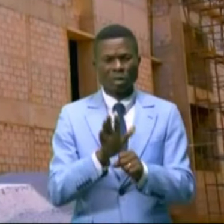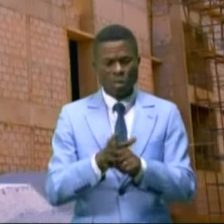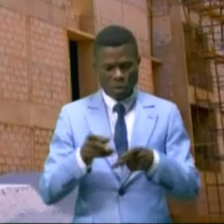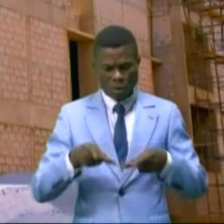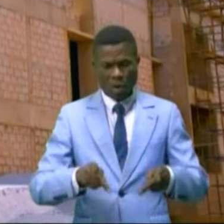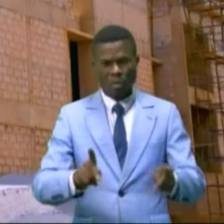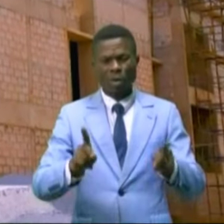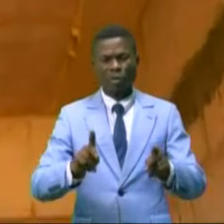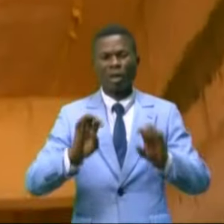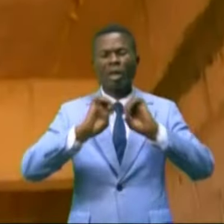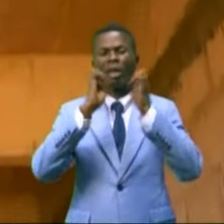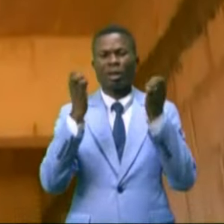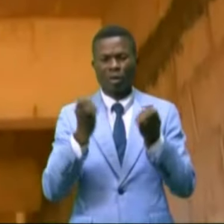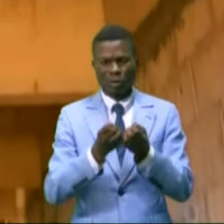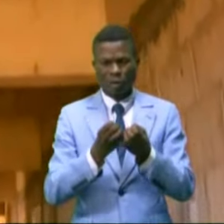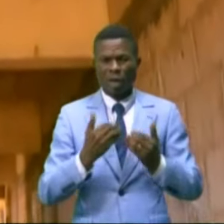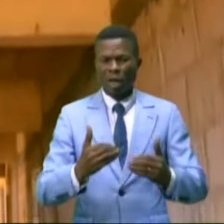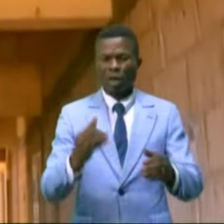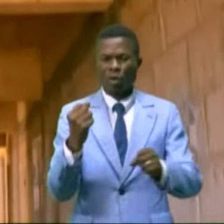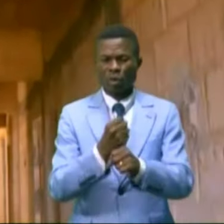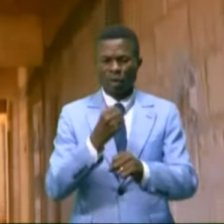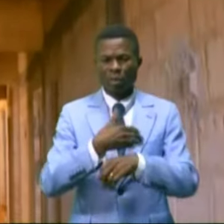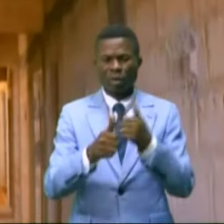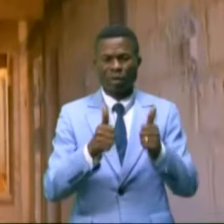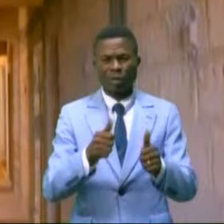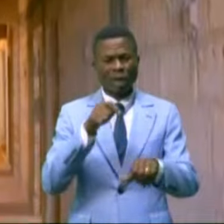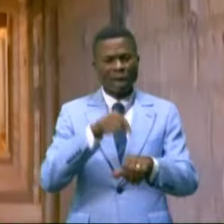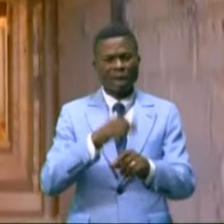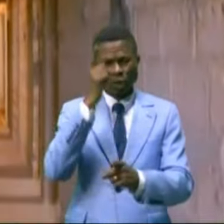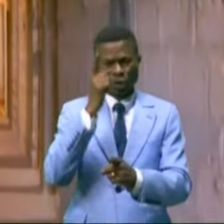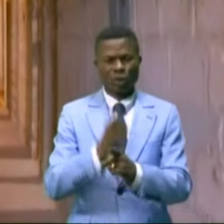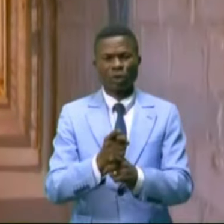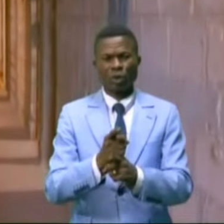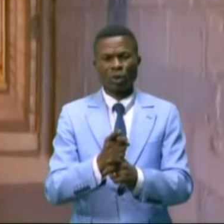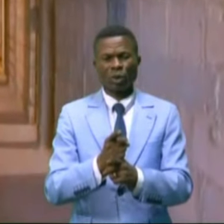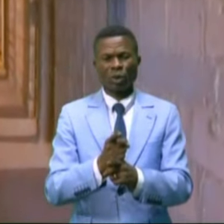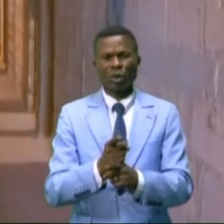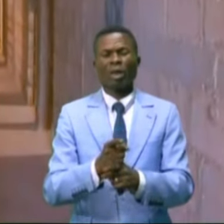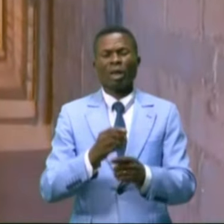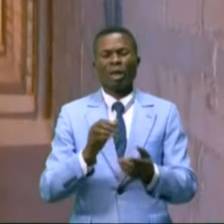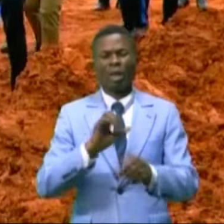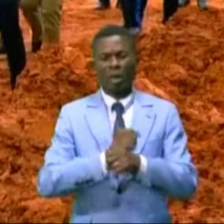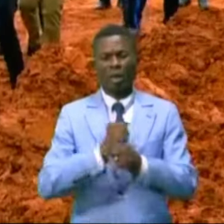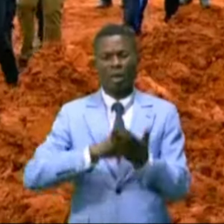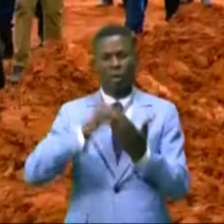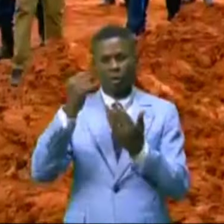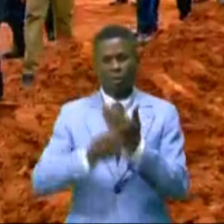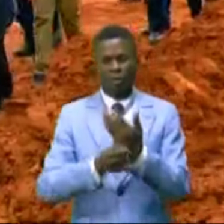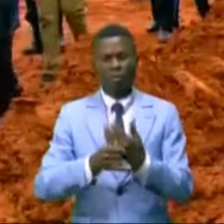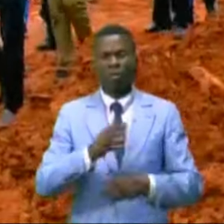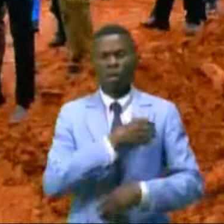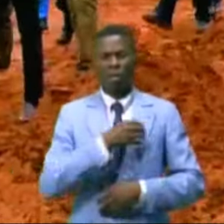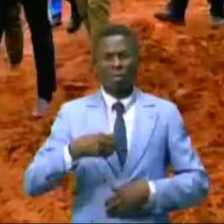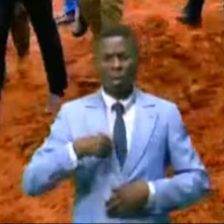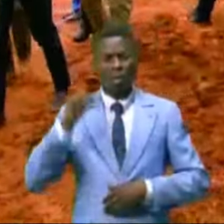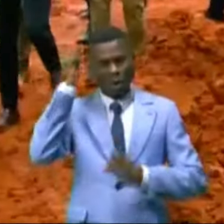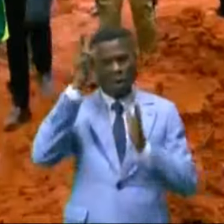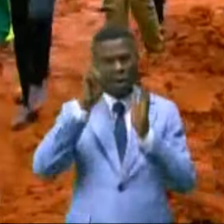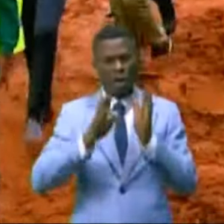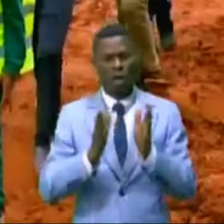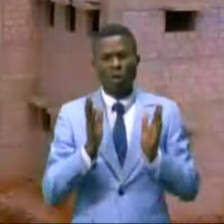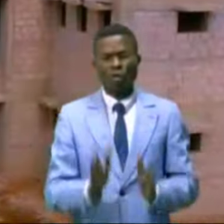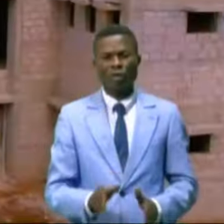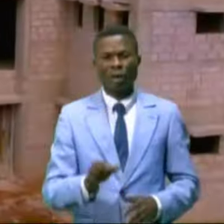permettre à cette entreprise de terminer ses travaux dans les délais impartis en unissant ses projets Fifi masassuk veut doter les